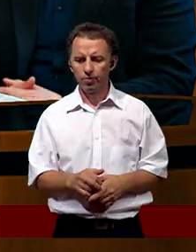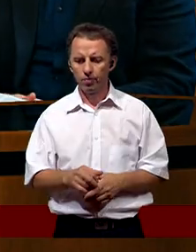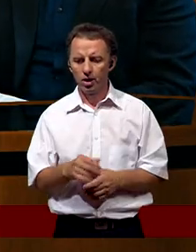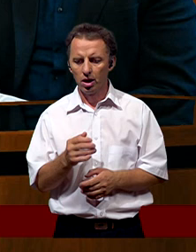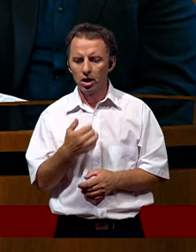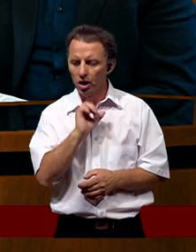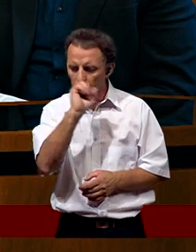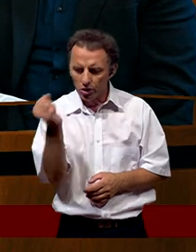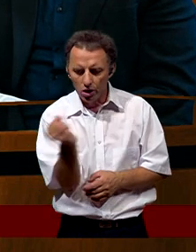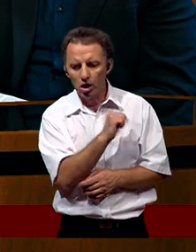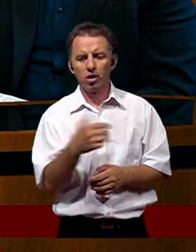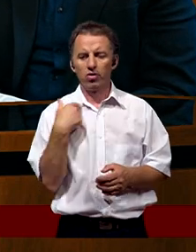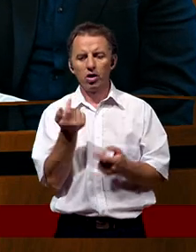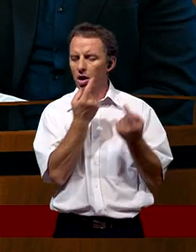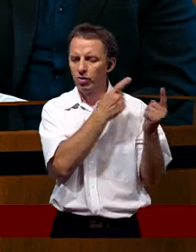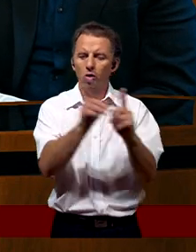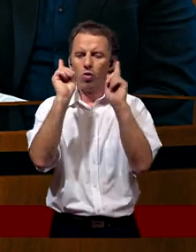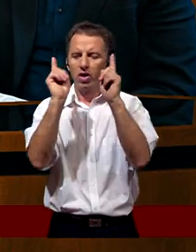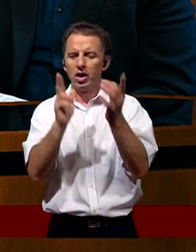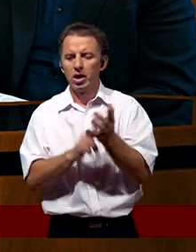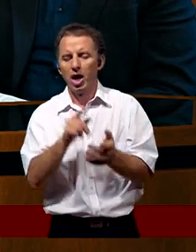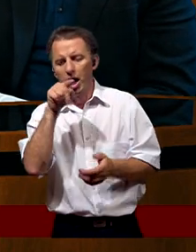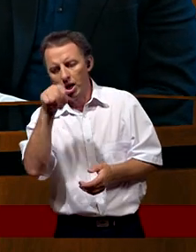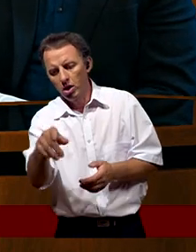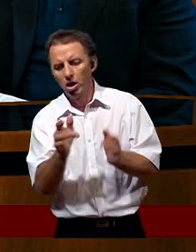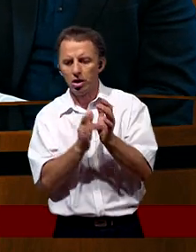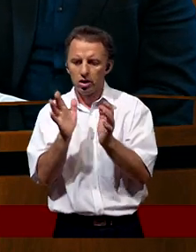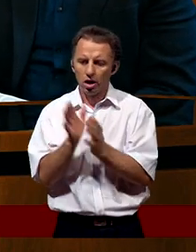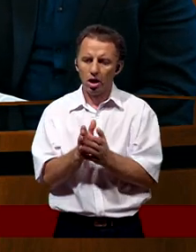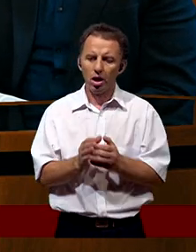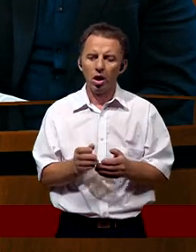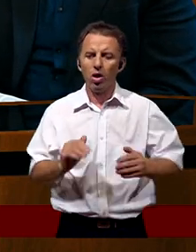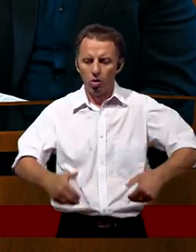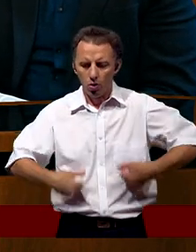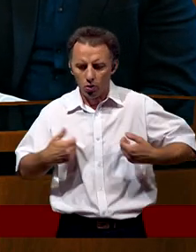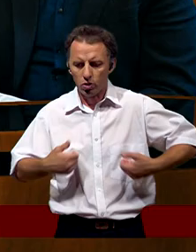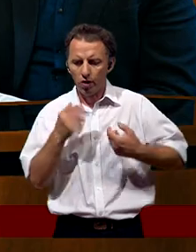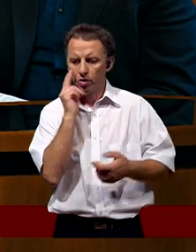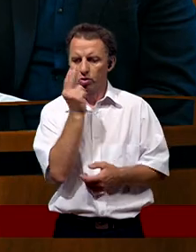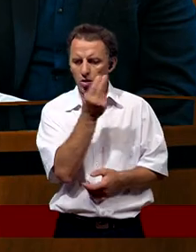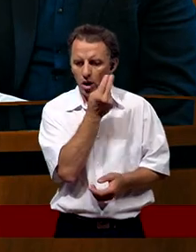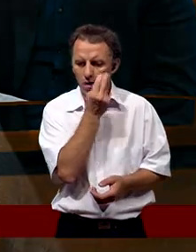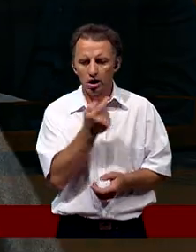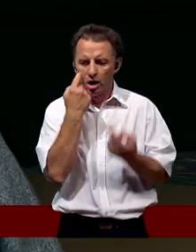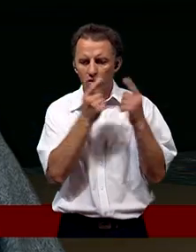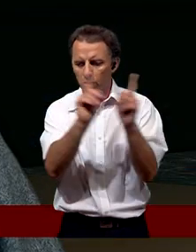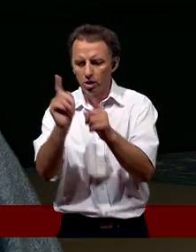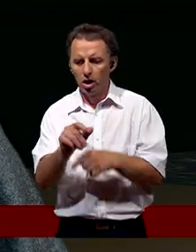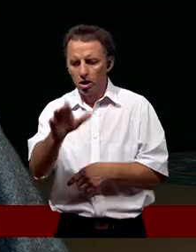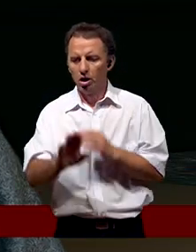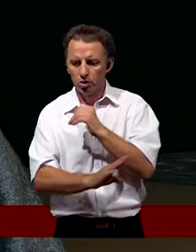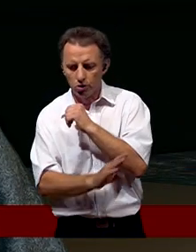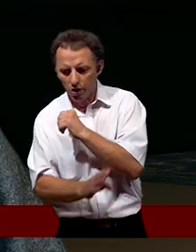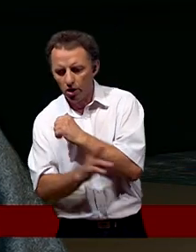dziękuję. Ja przyznam się, że nigdy w życiu nie zwróciłam wcześniej uwagi na to, że Jezus tak dwuetapowo uzdrowił ślepca i nie zwróciłam uwagi